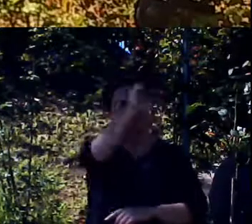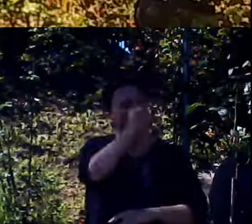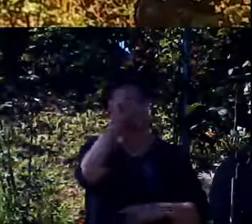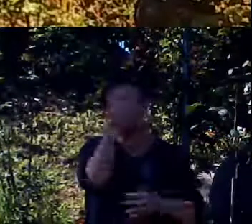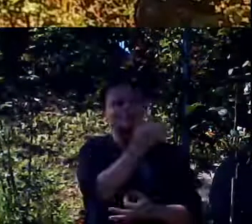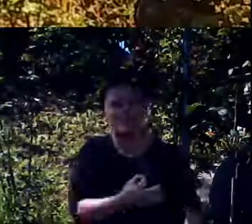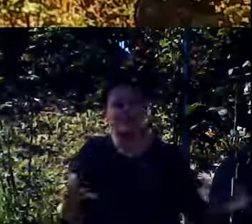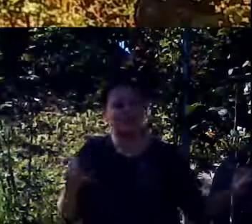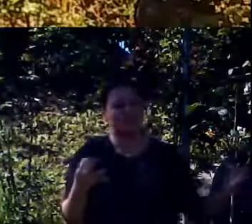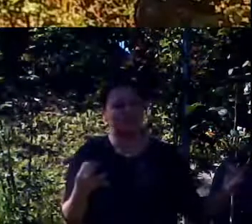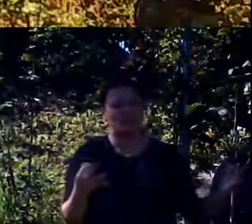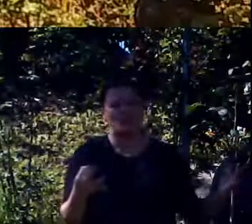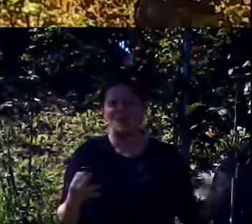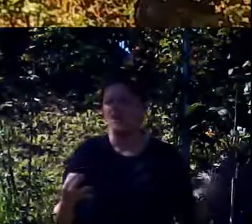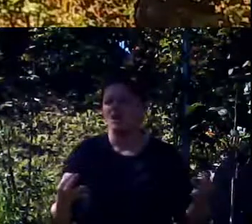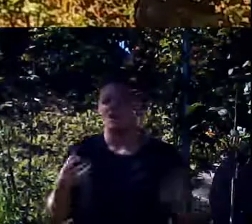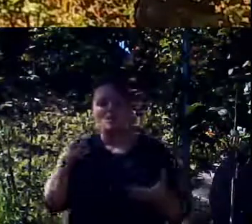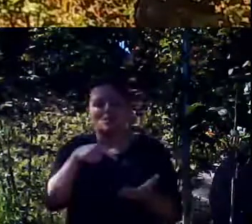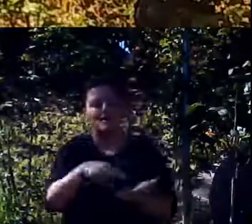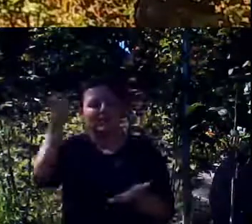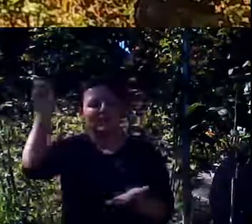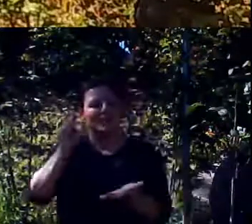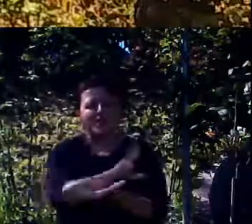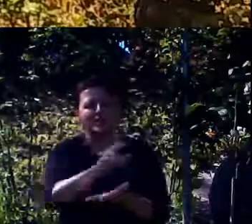parola del signore